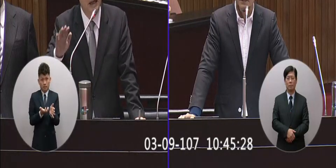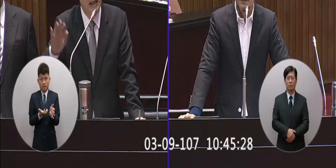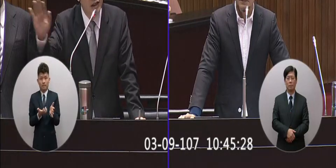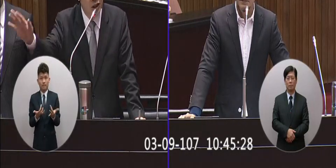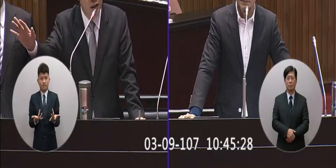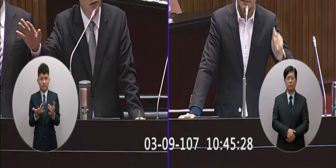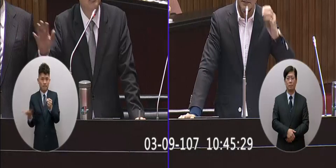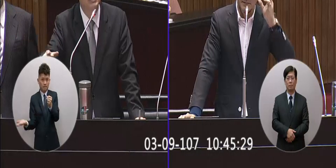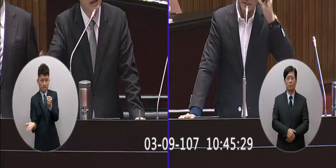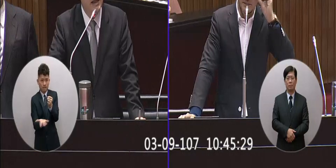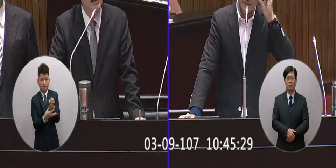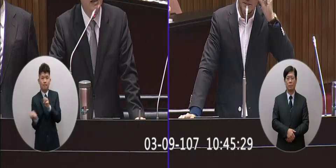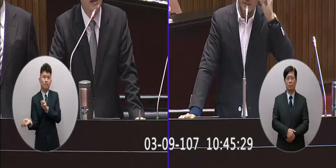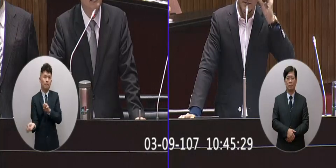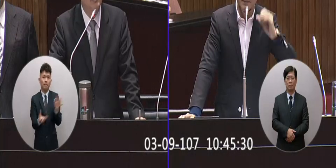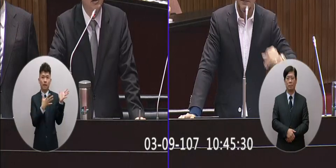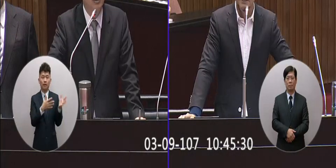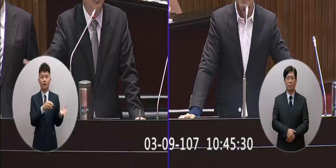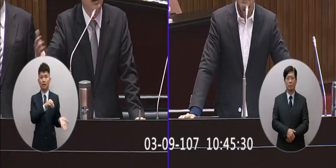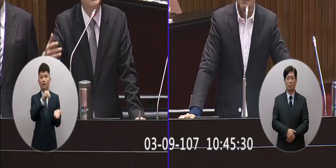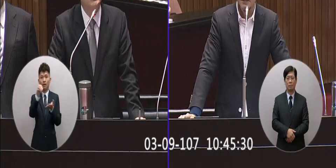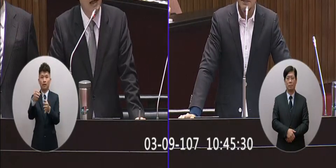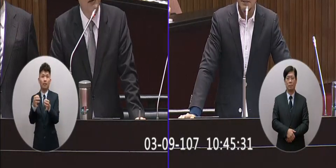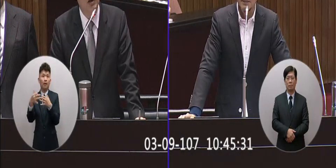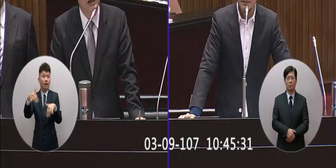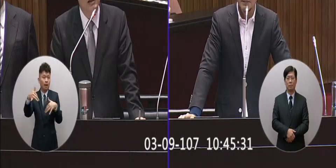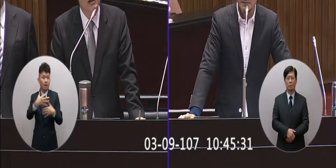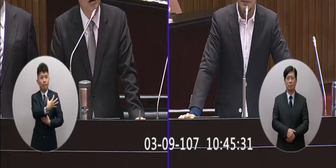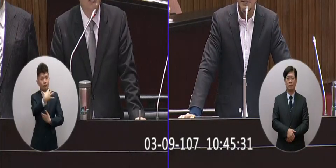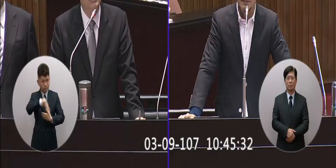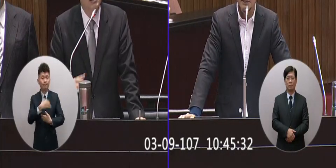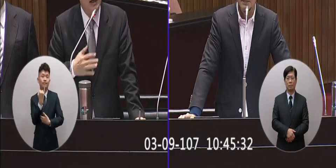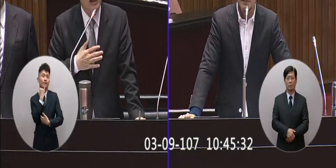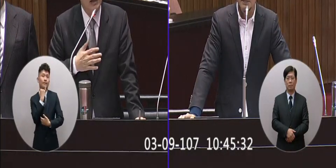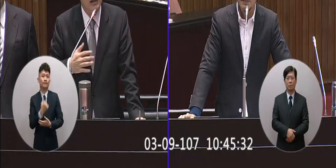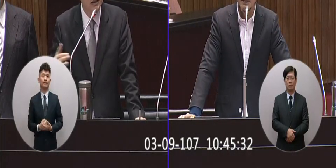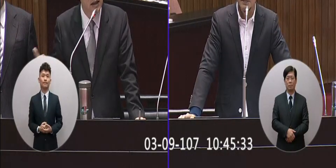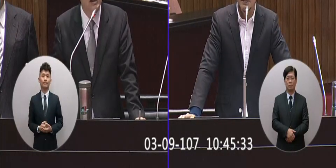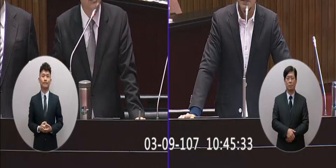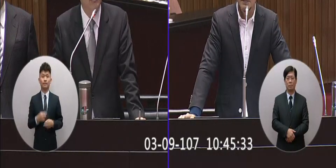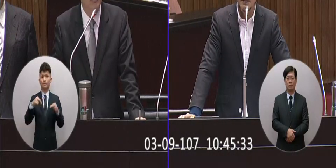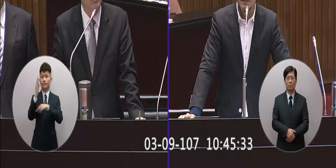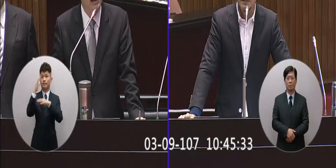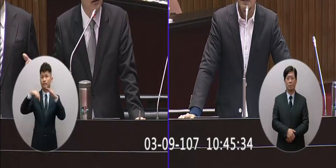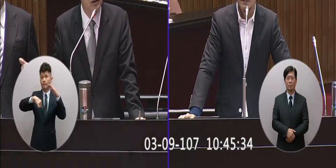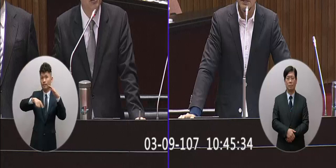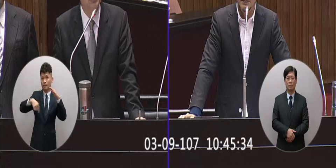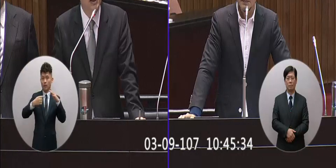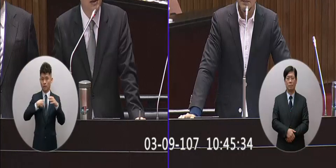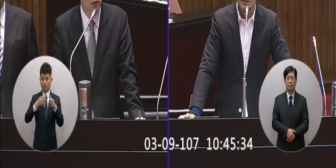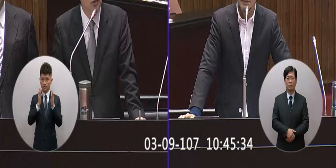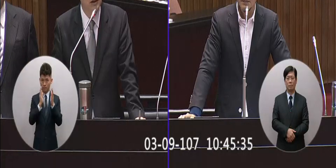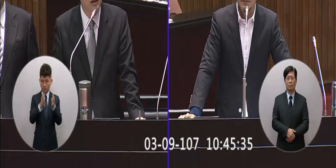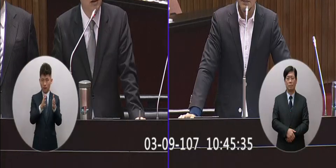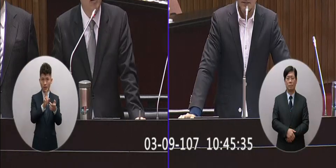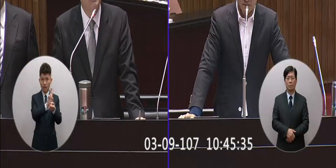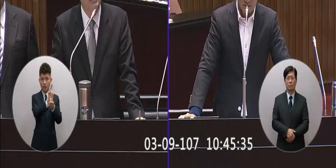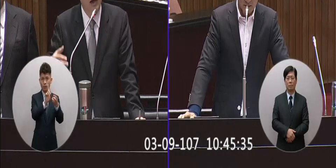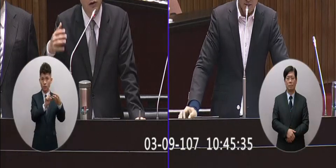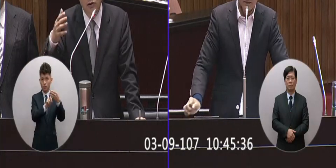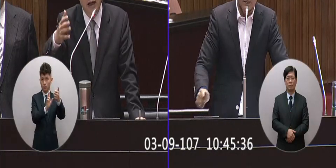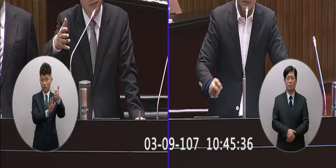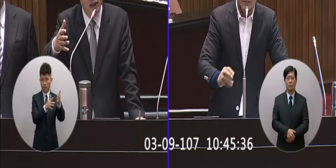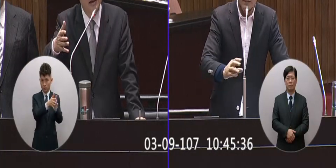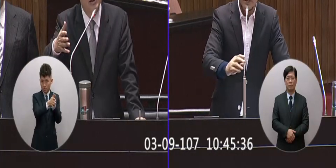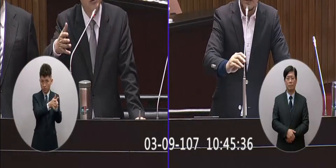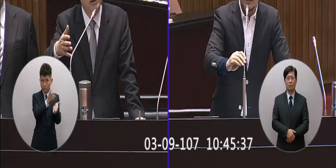无卖伫个市场，即咱会当啊，搁甲算在内无要紧吼。啊，行政院吼，我会要求咱林主委吼，